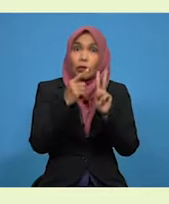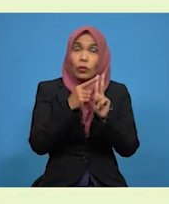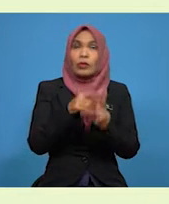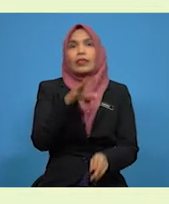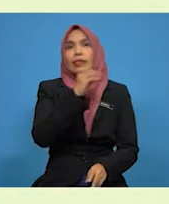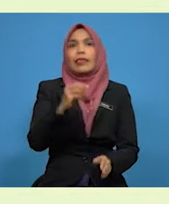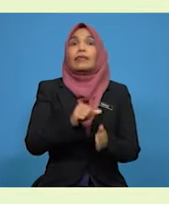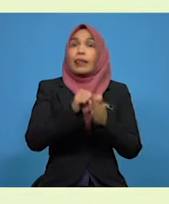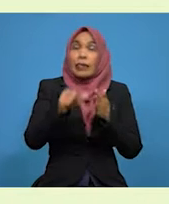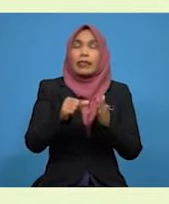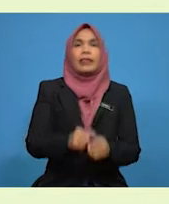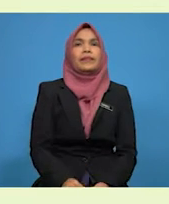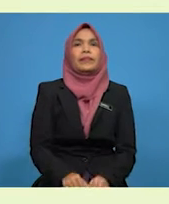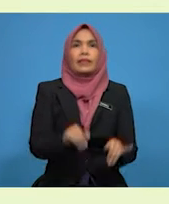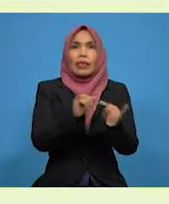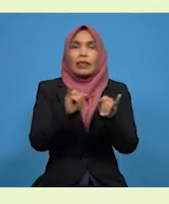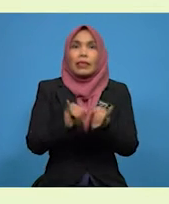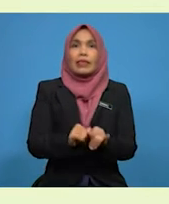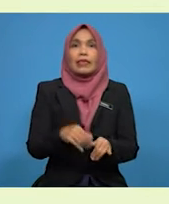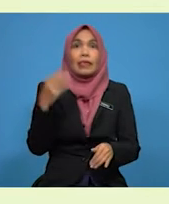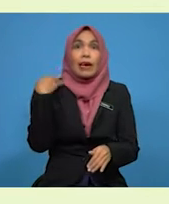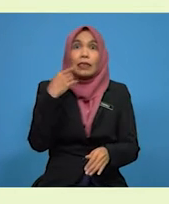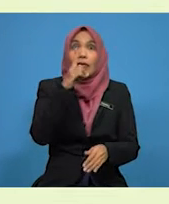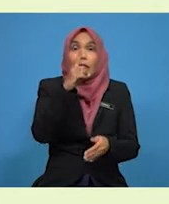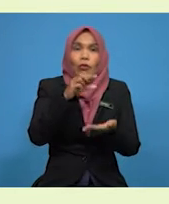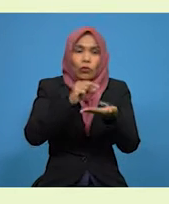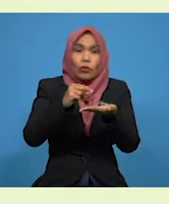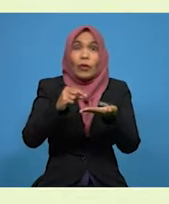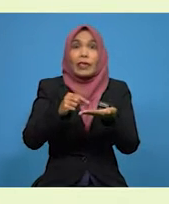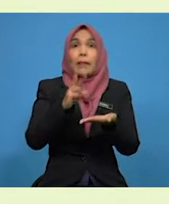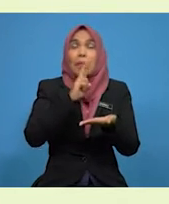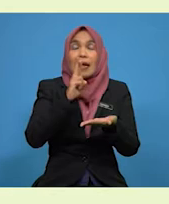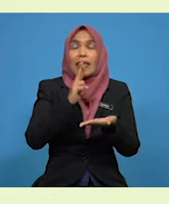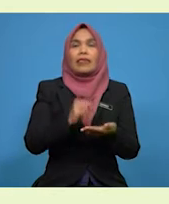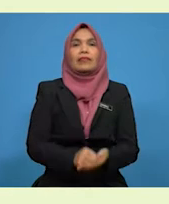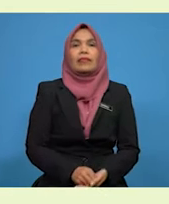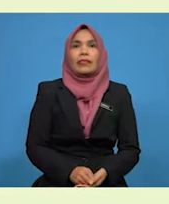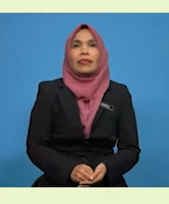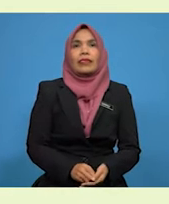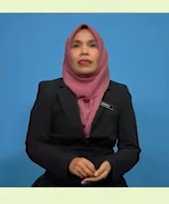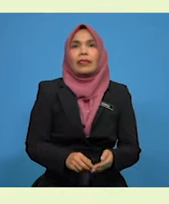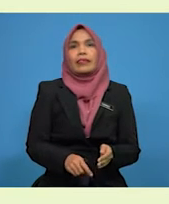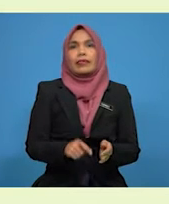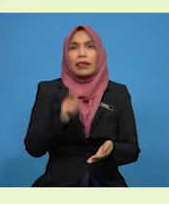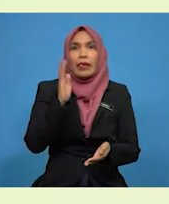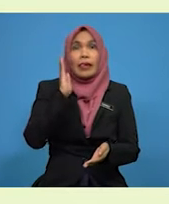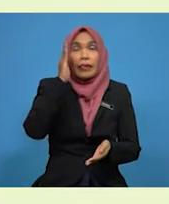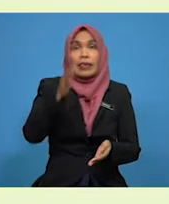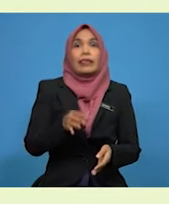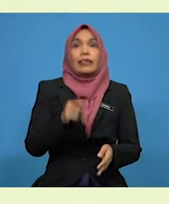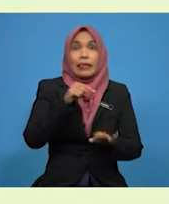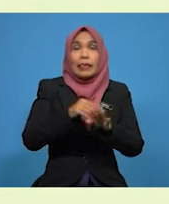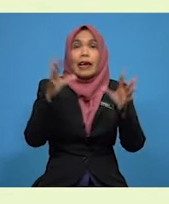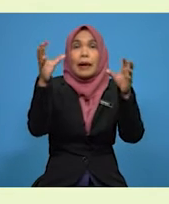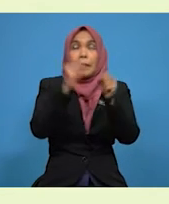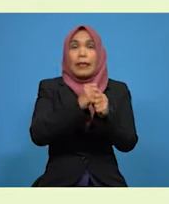satu calitan merah, kad merah akan dikekalkan dan tindakan tata tertib boleh diambil. Jika